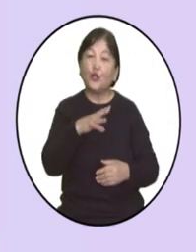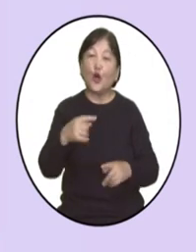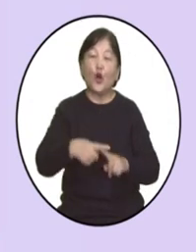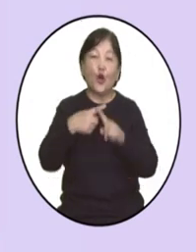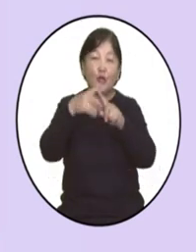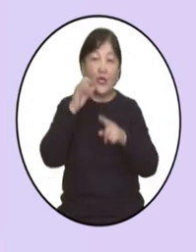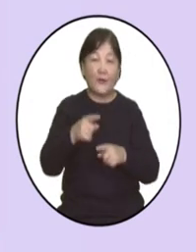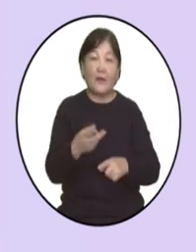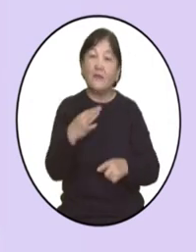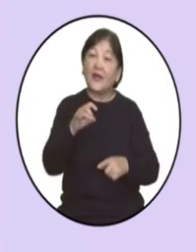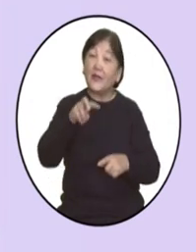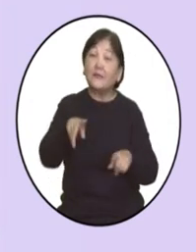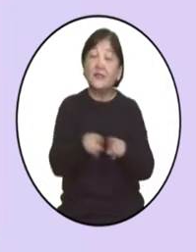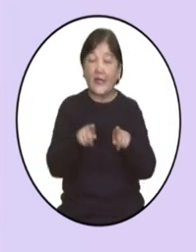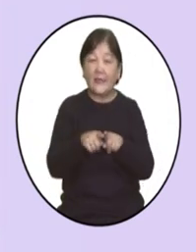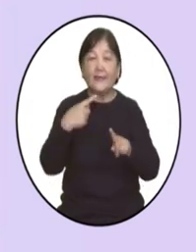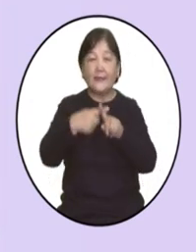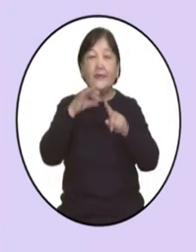зэрэгцээ мөн даралт бас их байна.